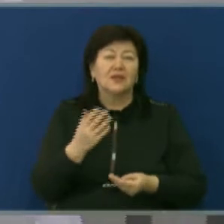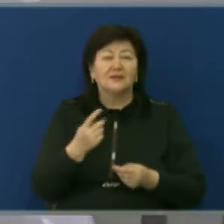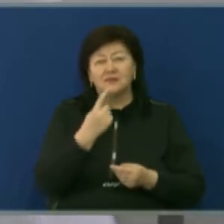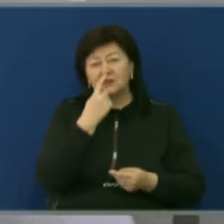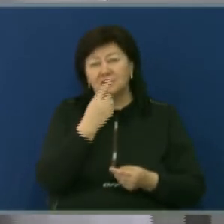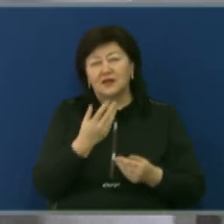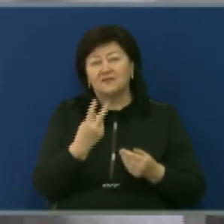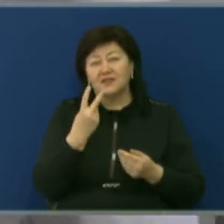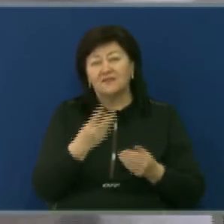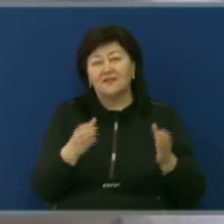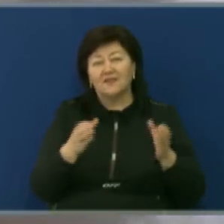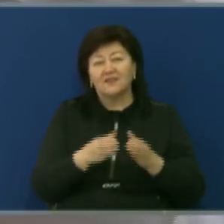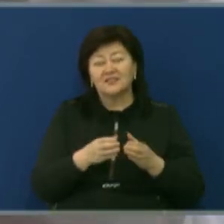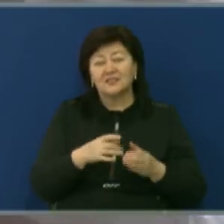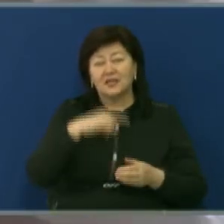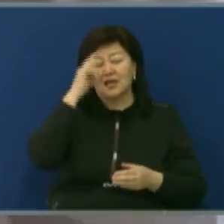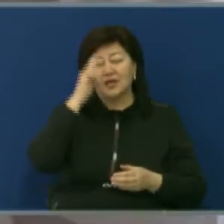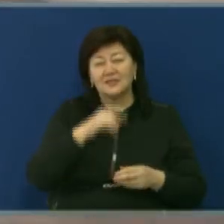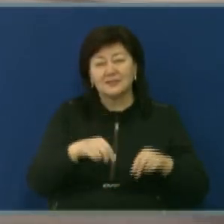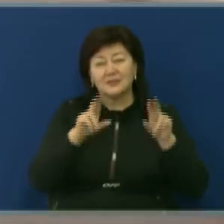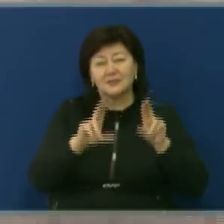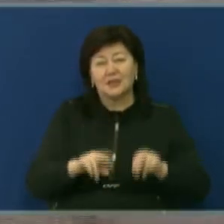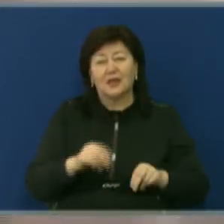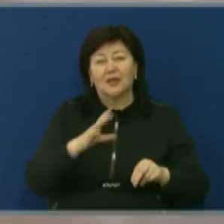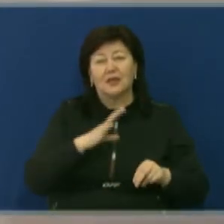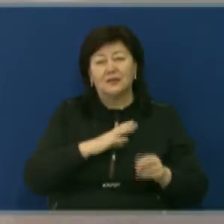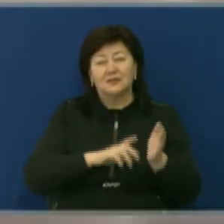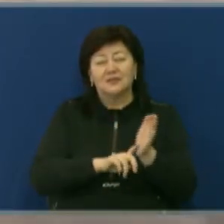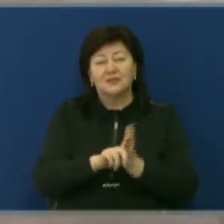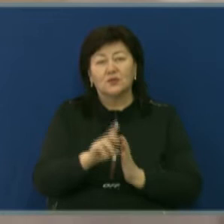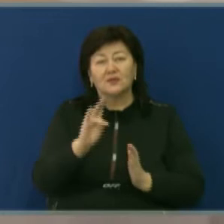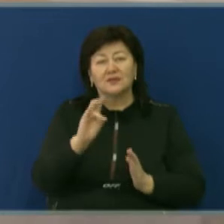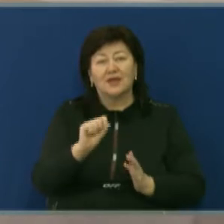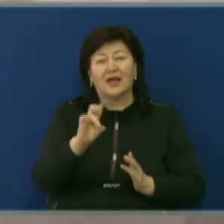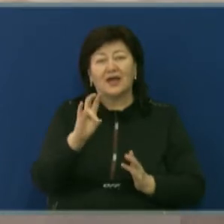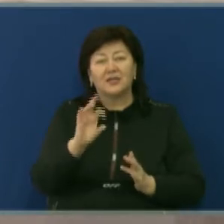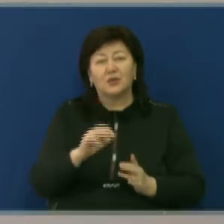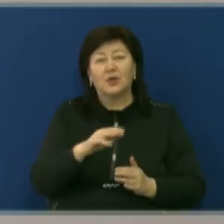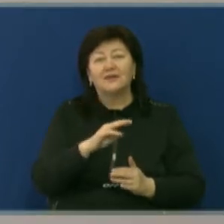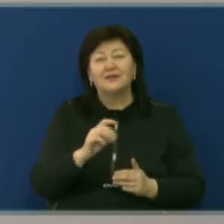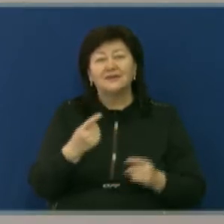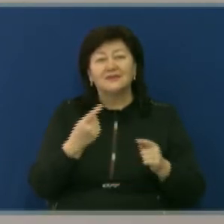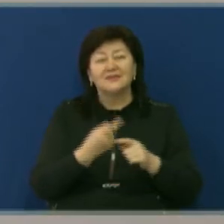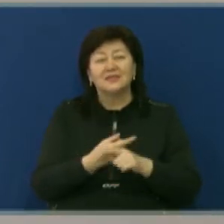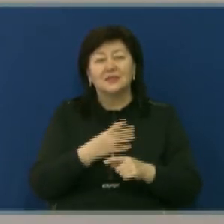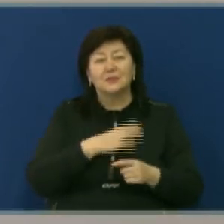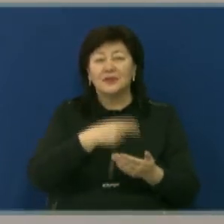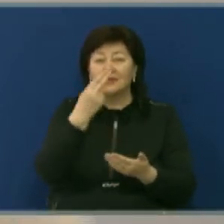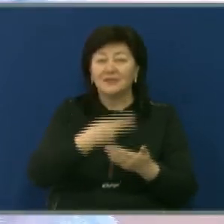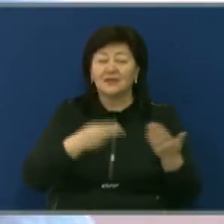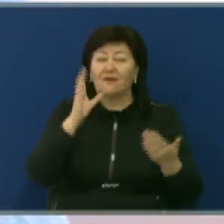две вакцины, разработанные казахстанскими специалистами на основе нанотехнологий, были зарегистрированы Всемирной